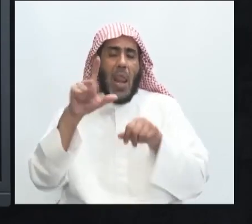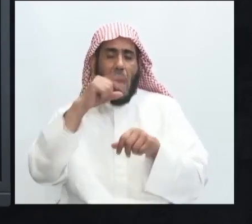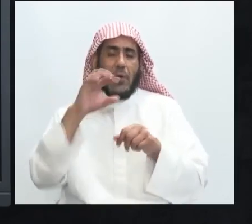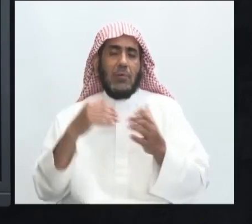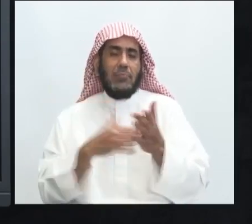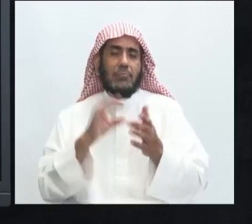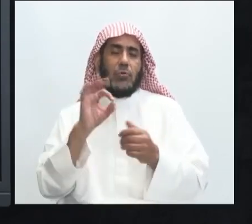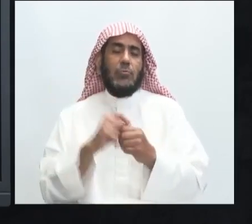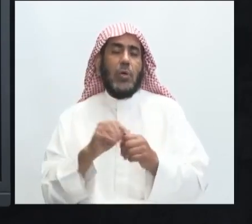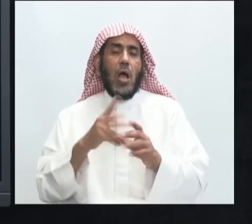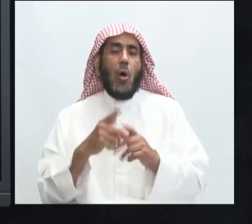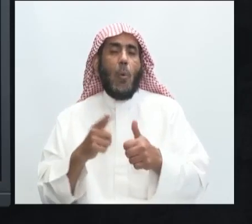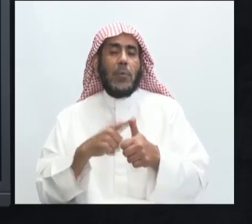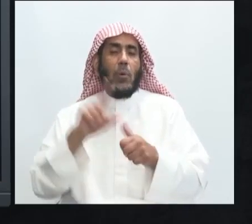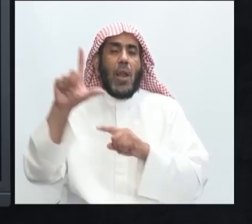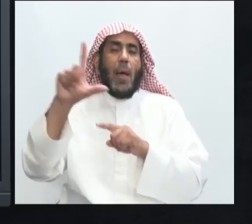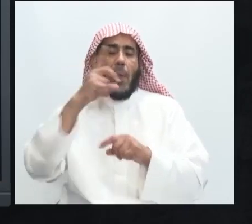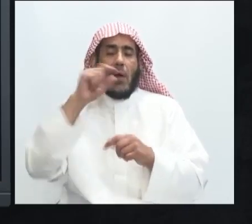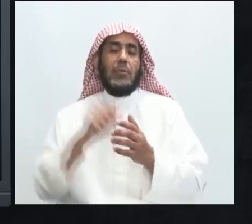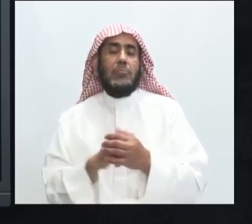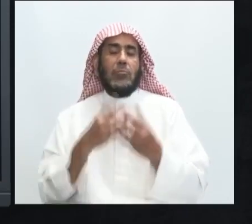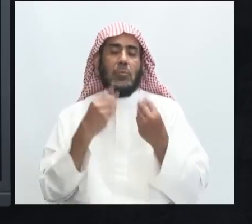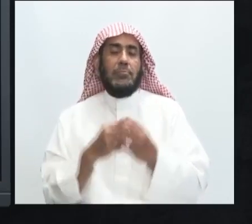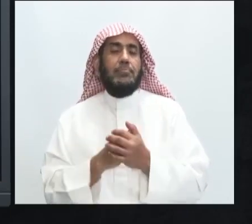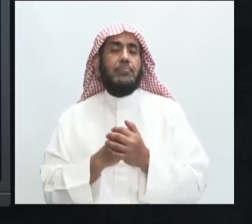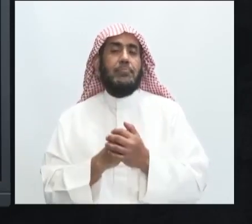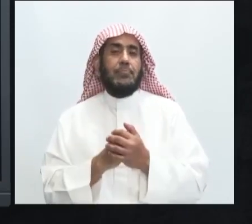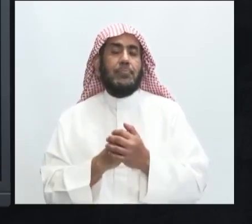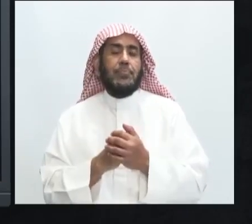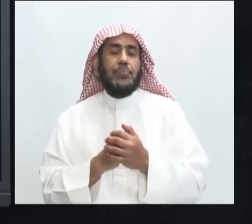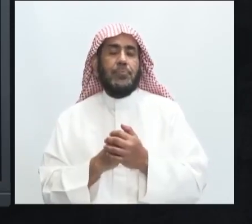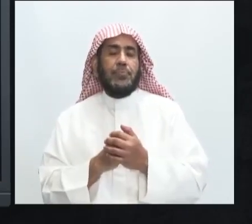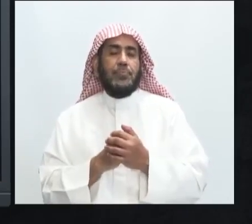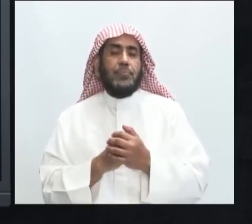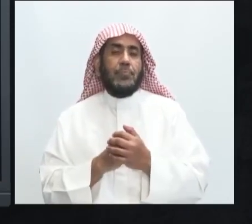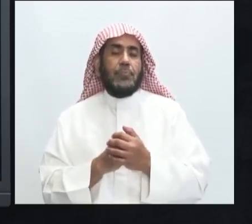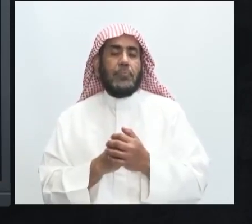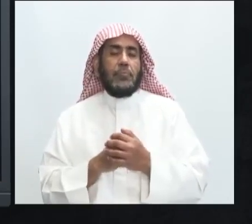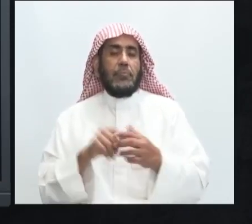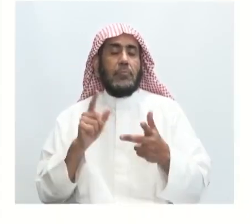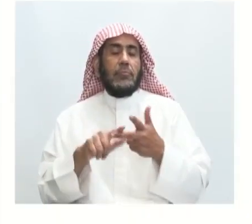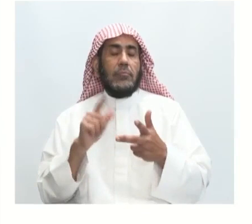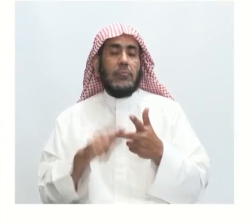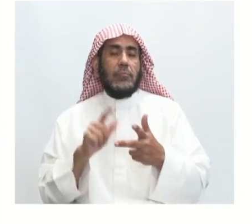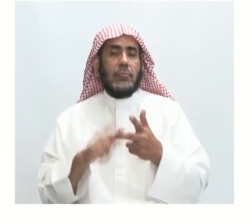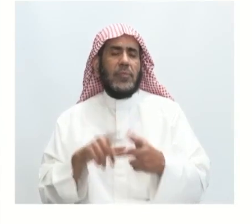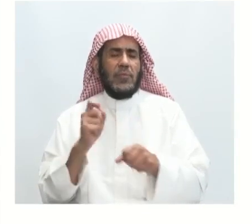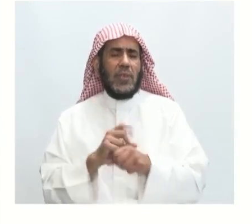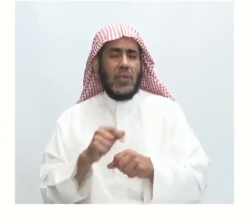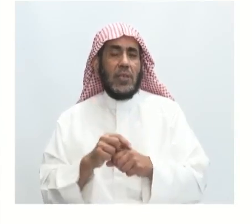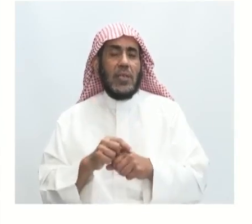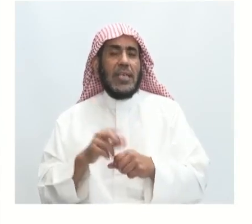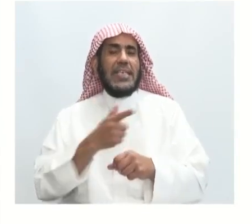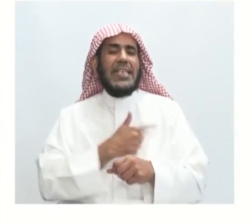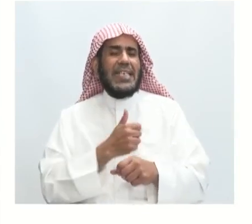مضارع مجزوم بلام الامر او المسبوق بلام الامر جميل الصيغه الثالثه لفعل امر